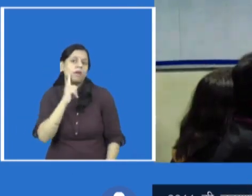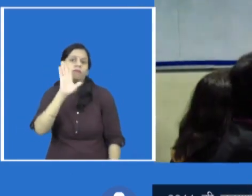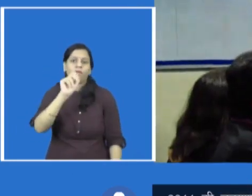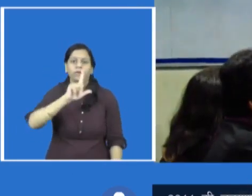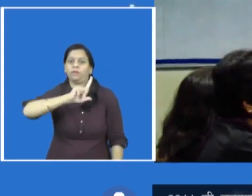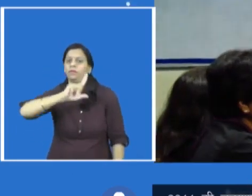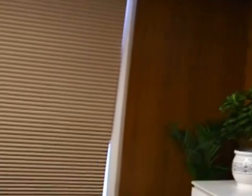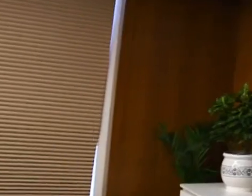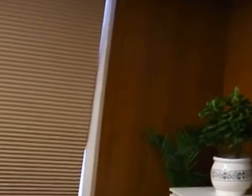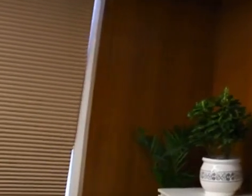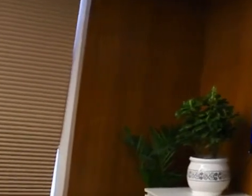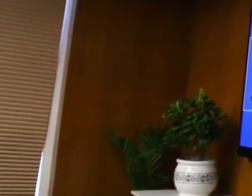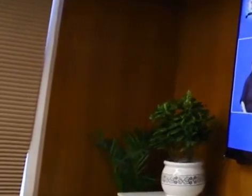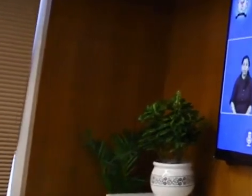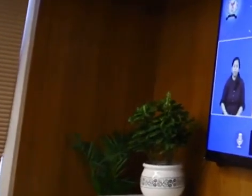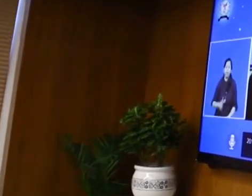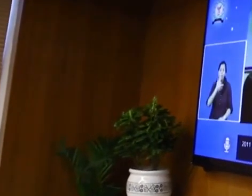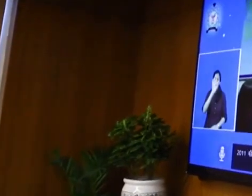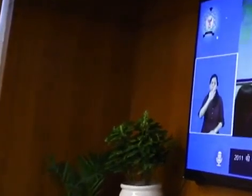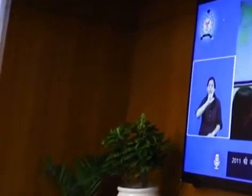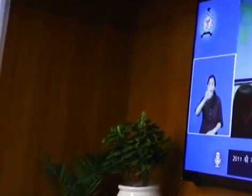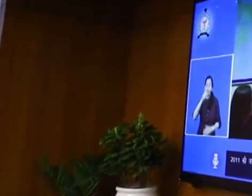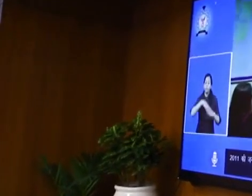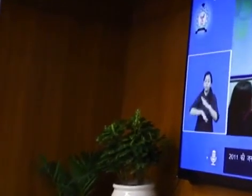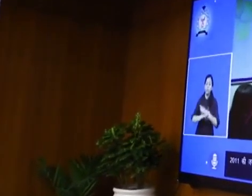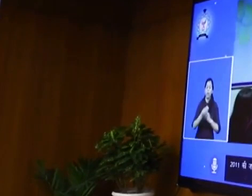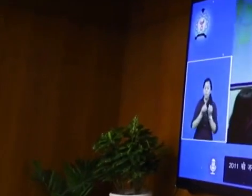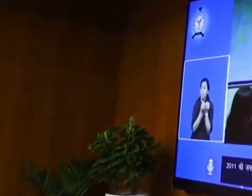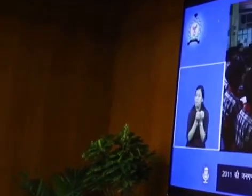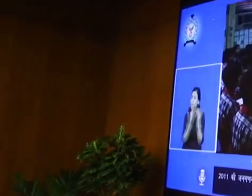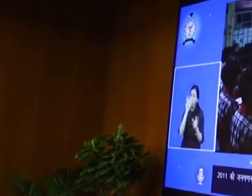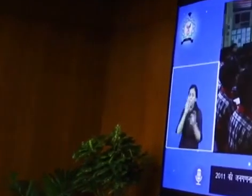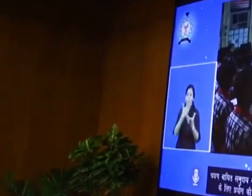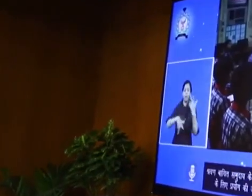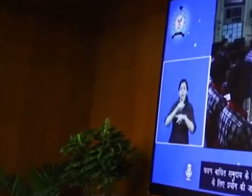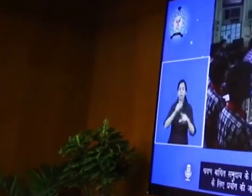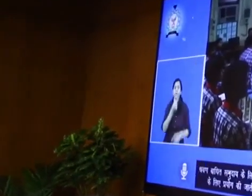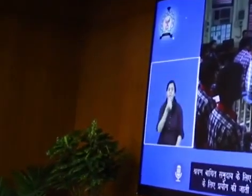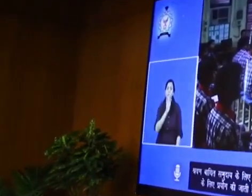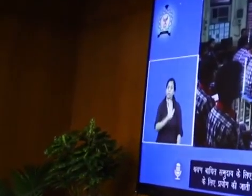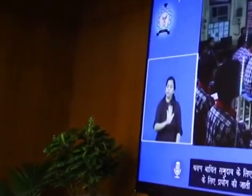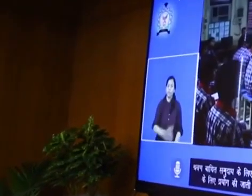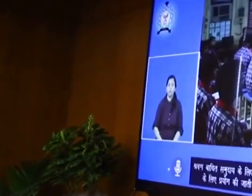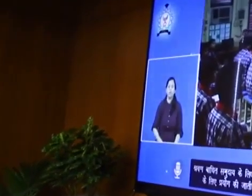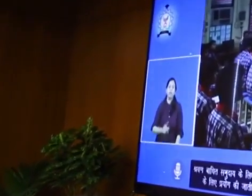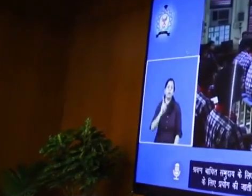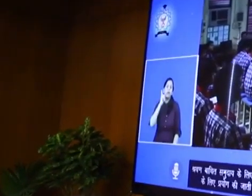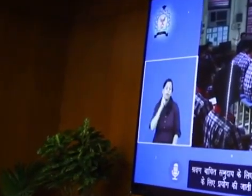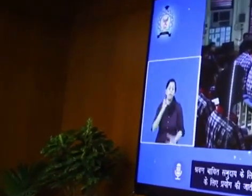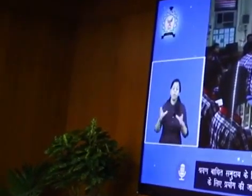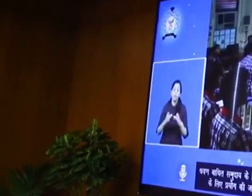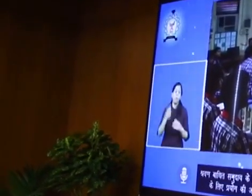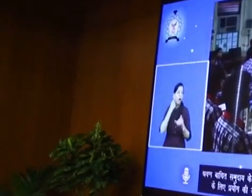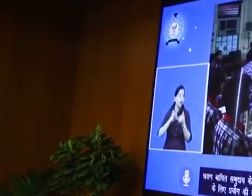हैं एवं इनमें एक बड़ी आबादी सांकेतिक भाषा का उपयोग करती है। श्रवण बाधित समुदाय के लिए